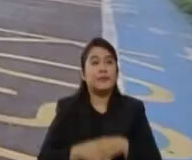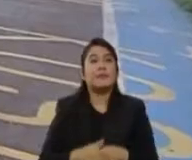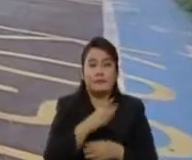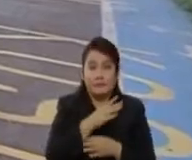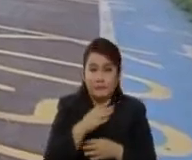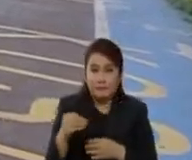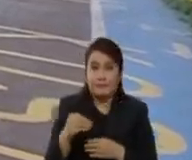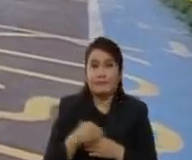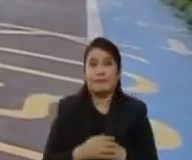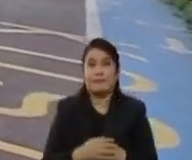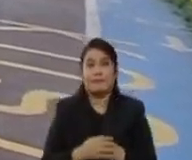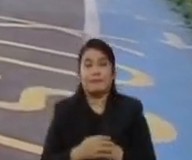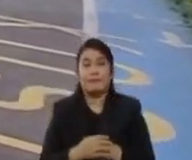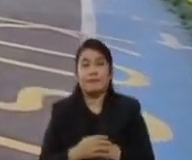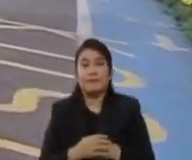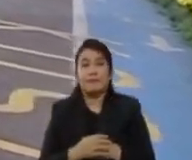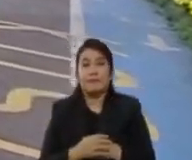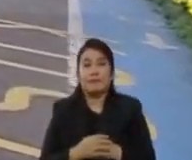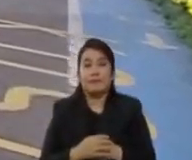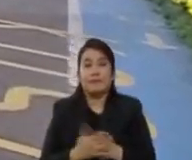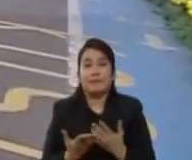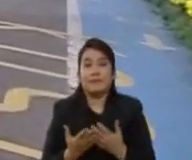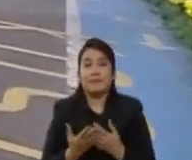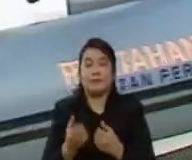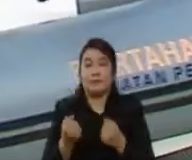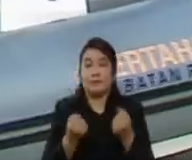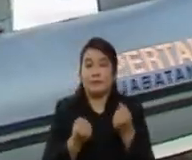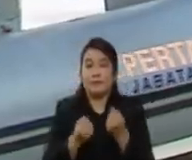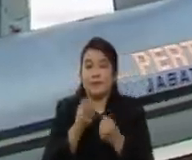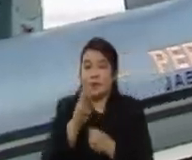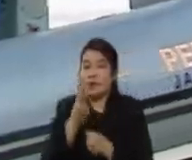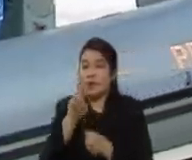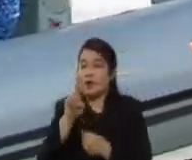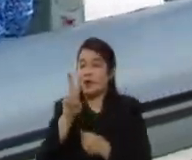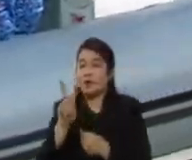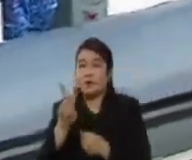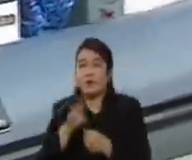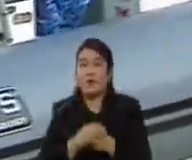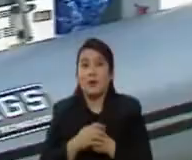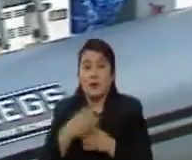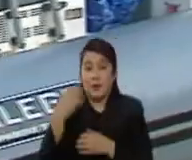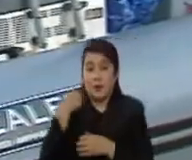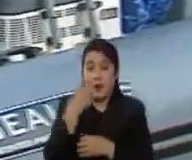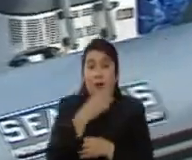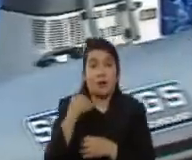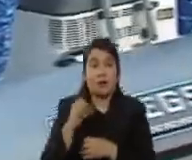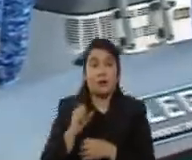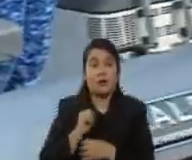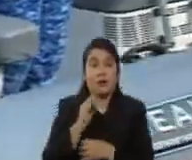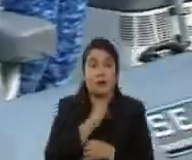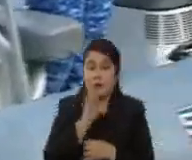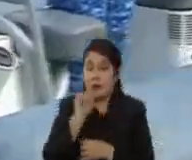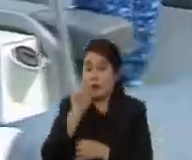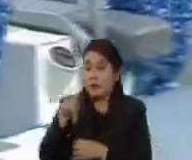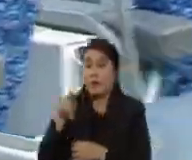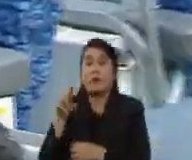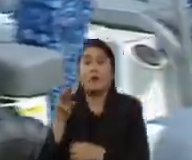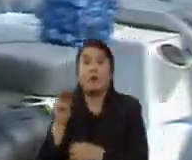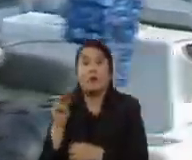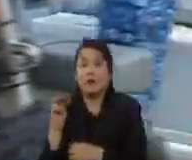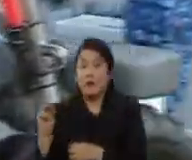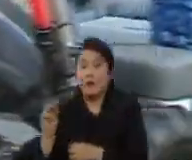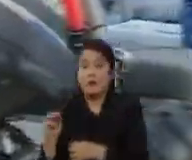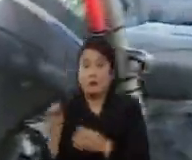Turut berada di atas kenderaan Water Rescue Vehicle WRV ialah pegawai dan anggota APMM yang berpakaian